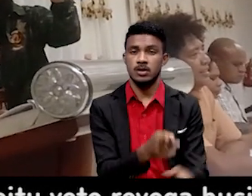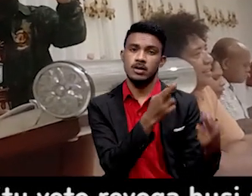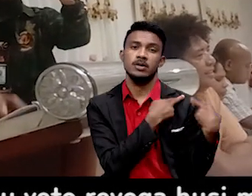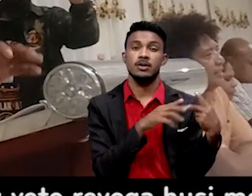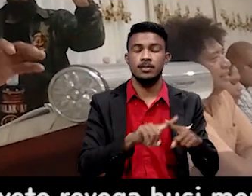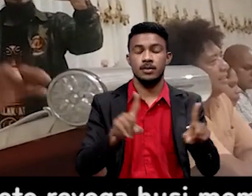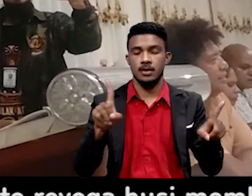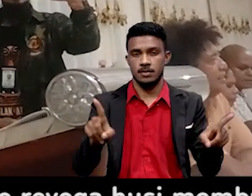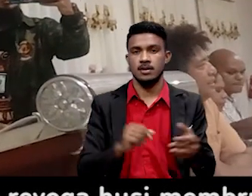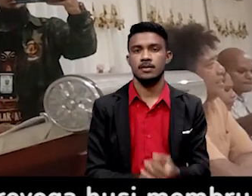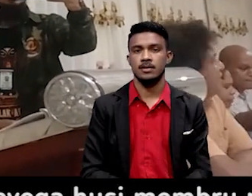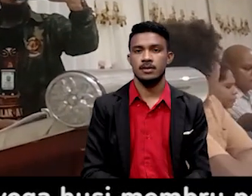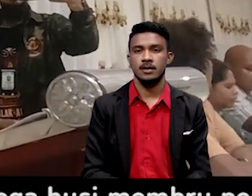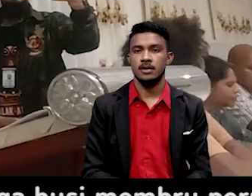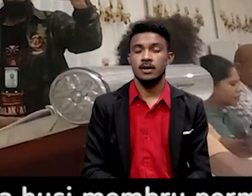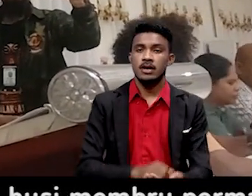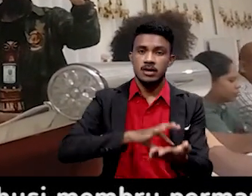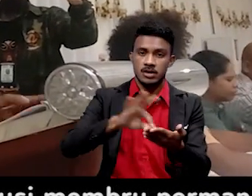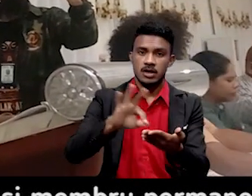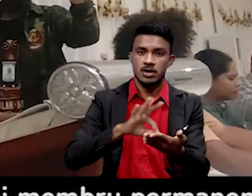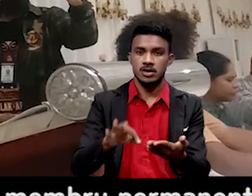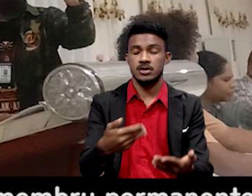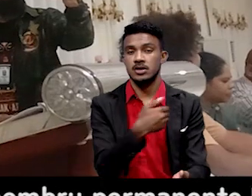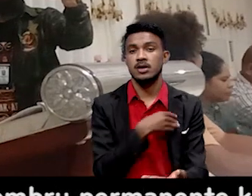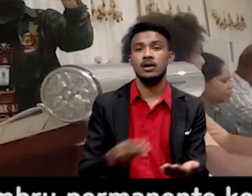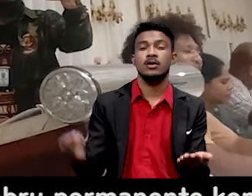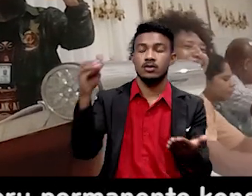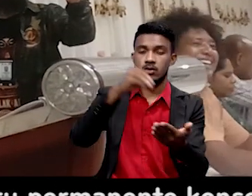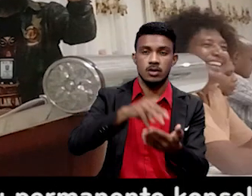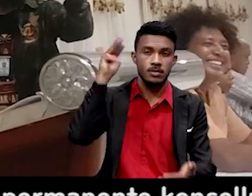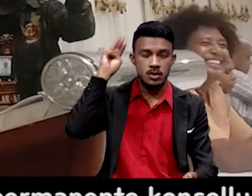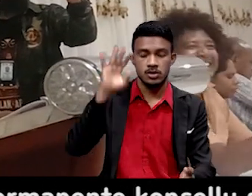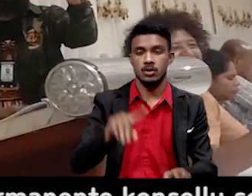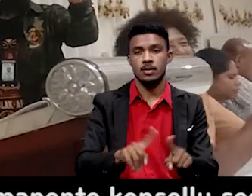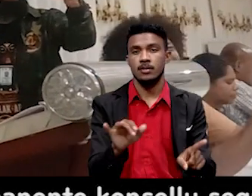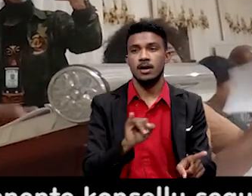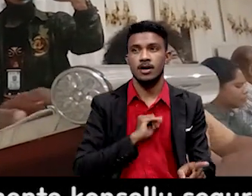be, surat sedau to nai ministro, ibe hau hato keda selaba.